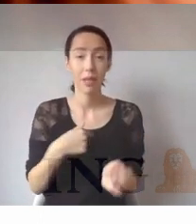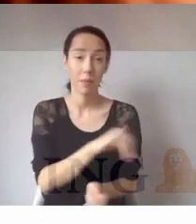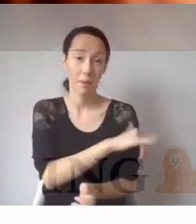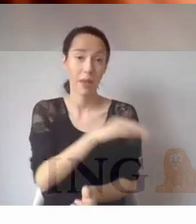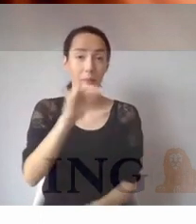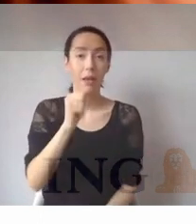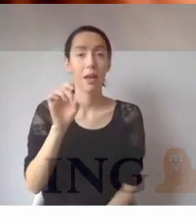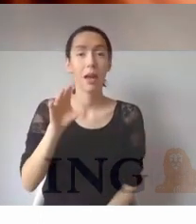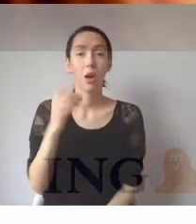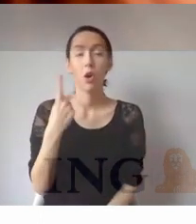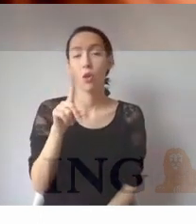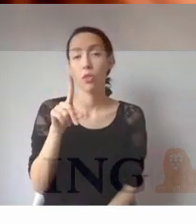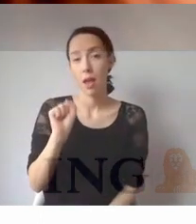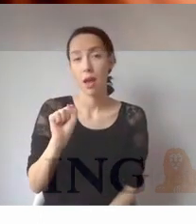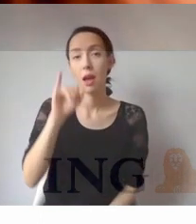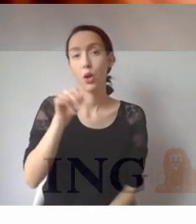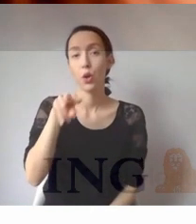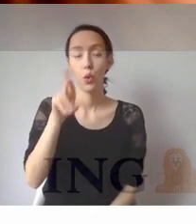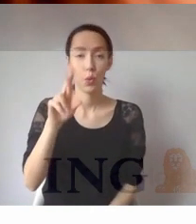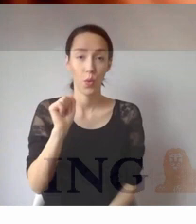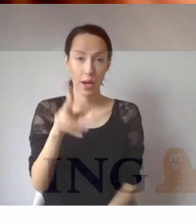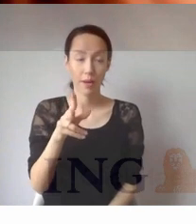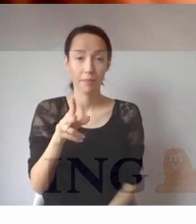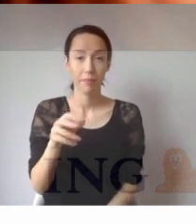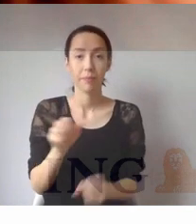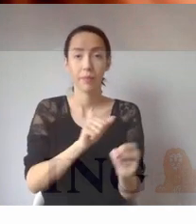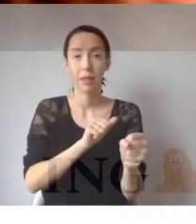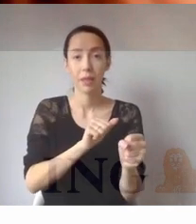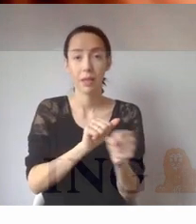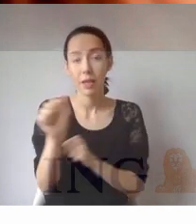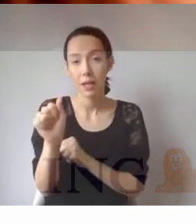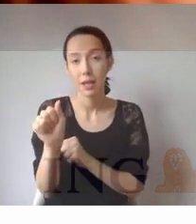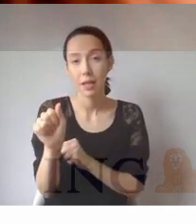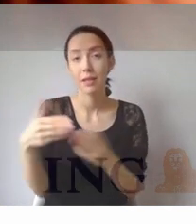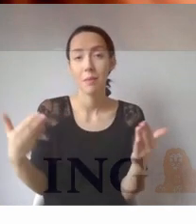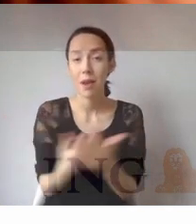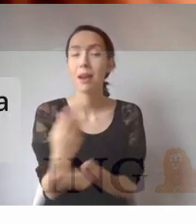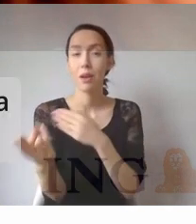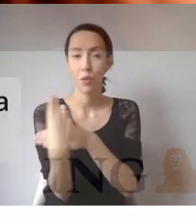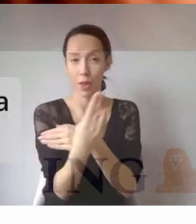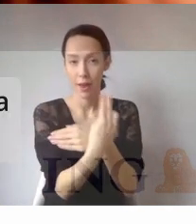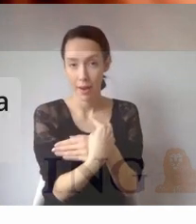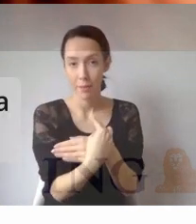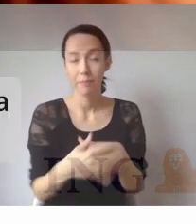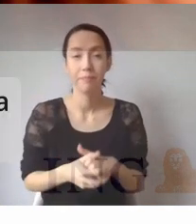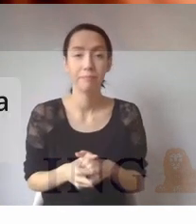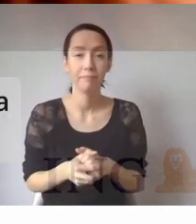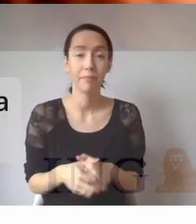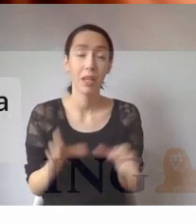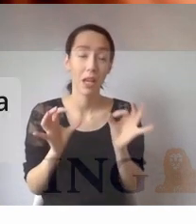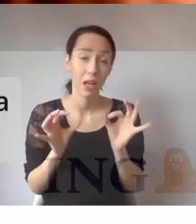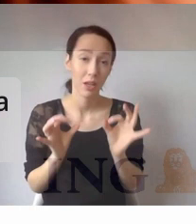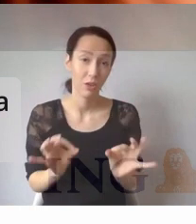Jagoda Jurek i jestem obecnie rekruterem w firmie ING Tech Poland. Dzisiaj będę mieć